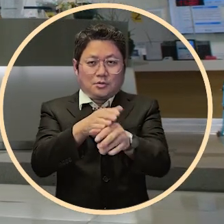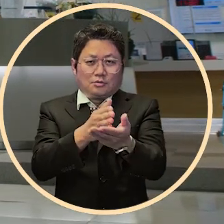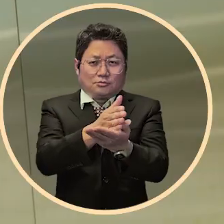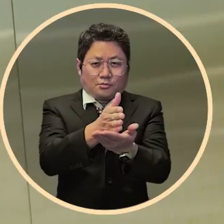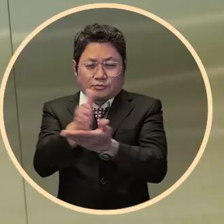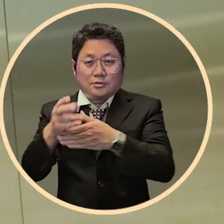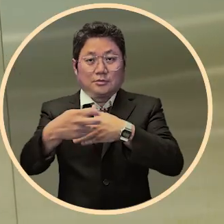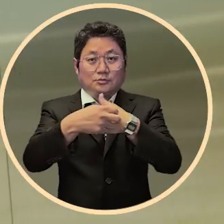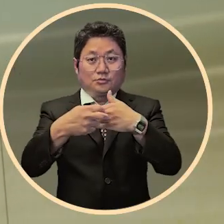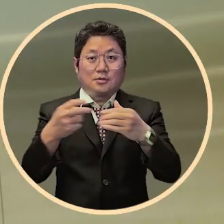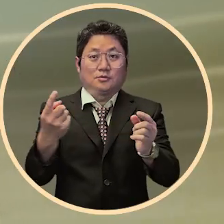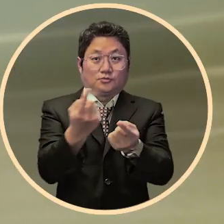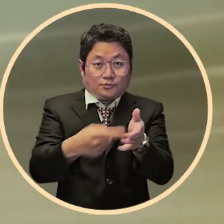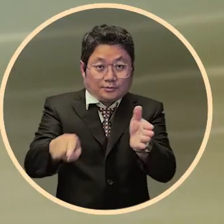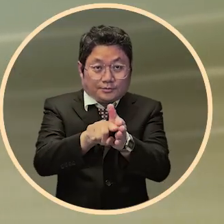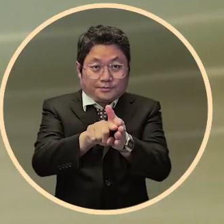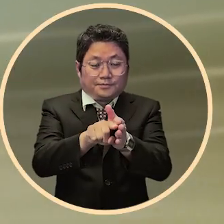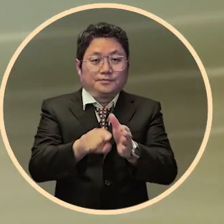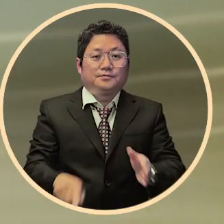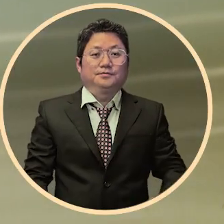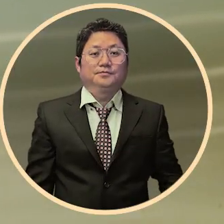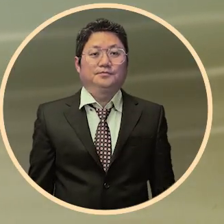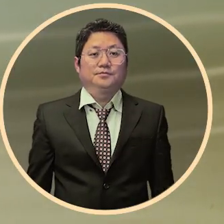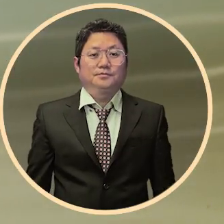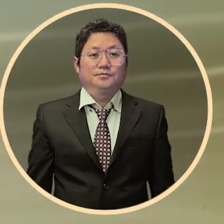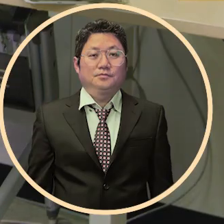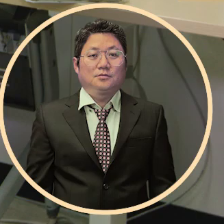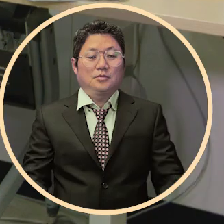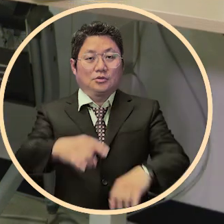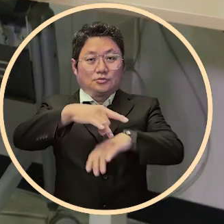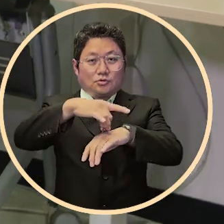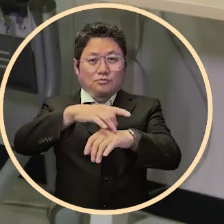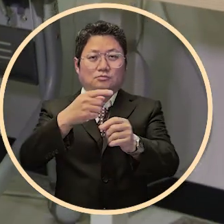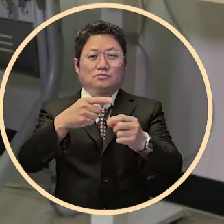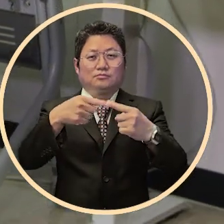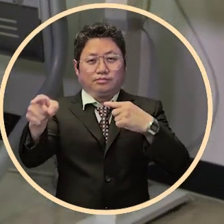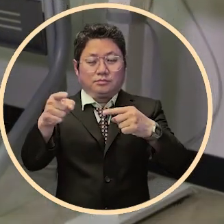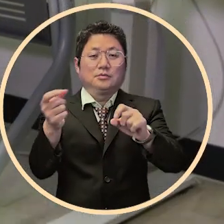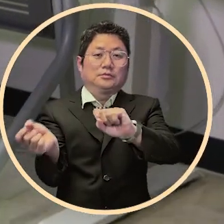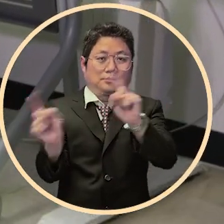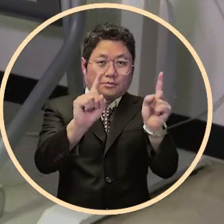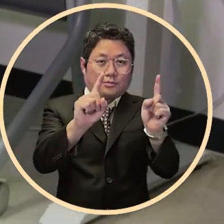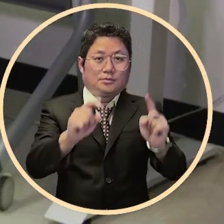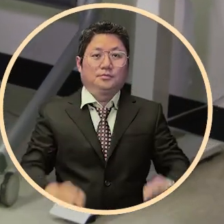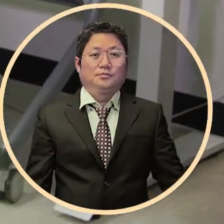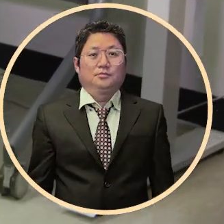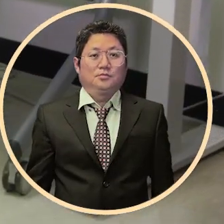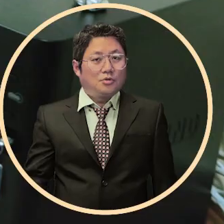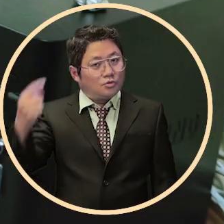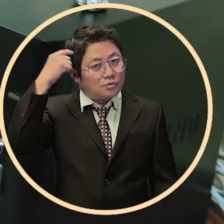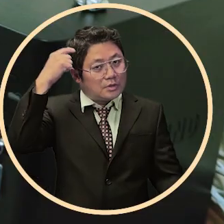국립재활병원은 체계적이고 전문화된 진료를 위해 척수손상재활,